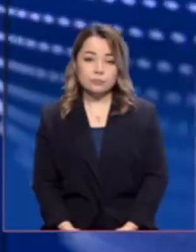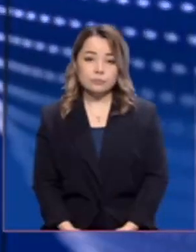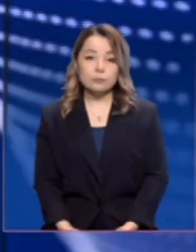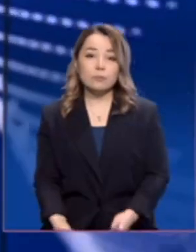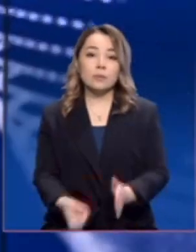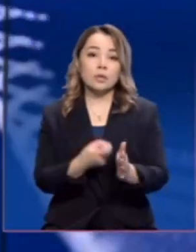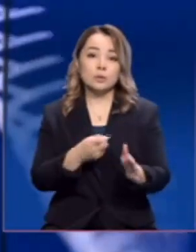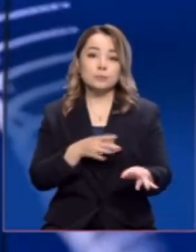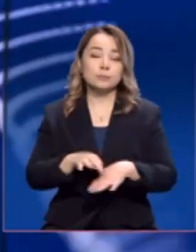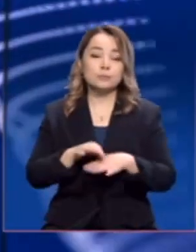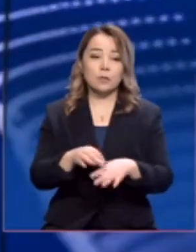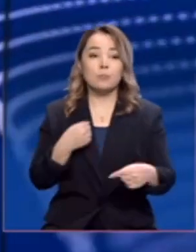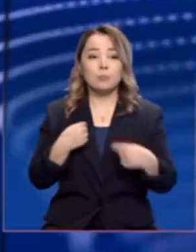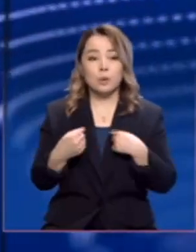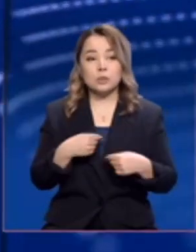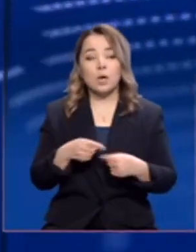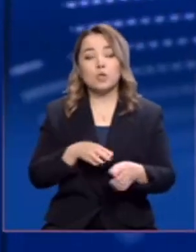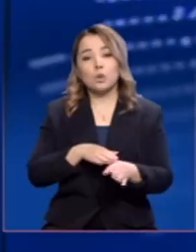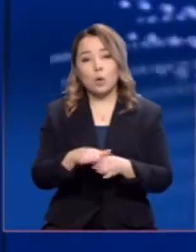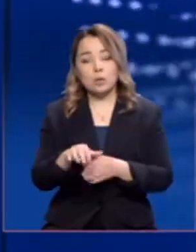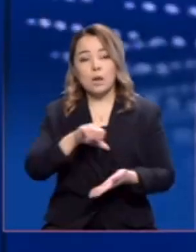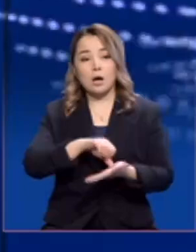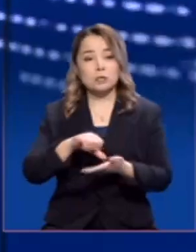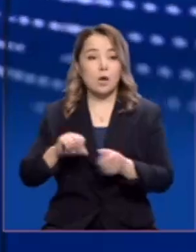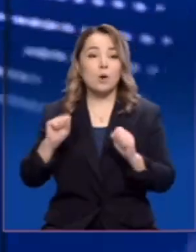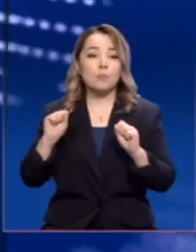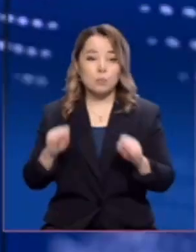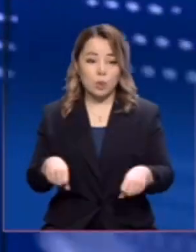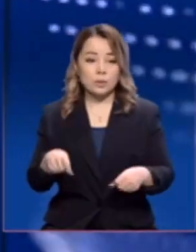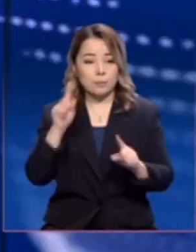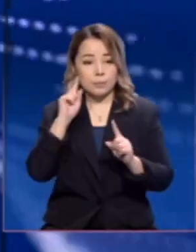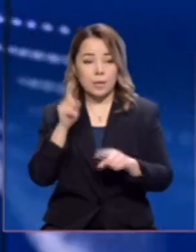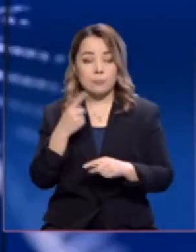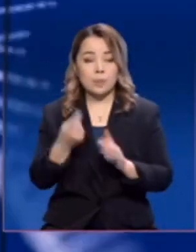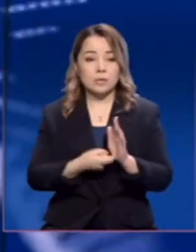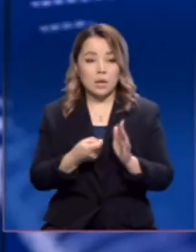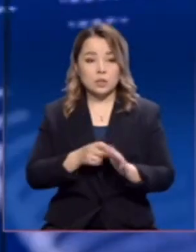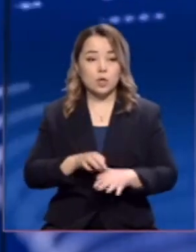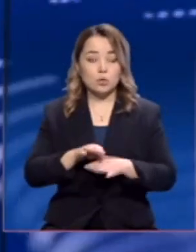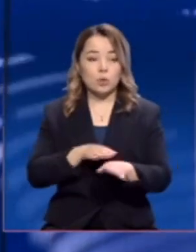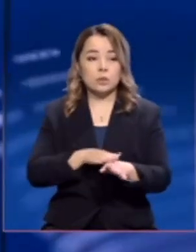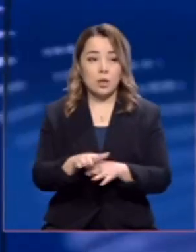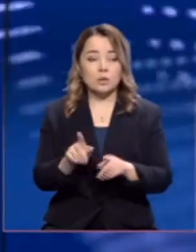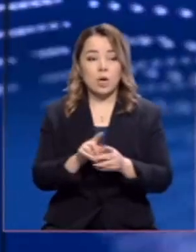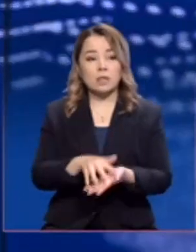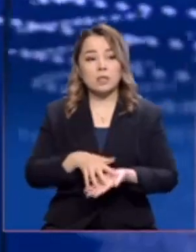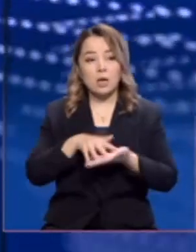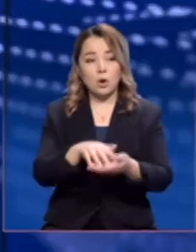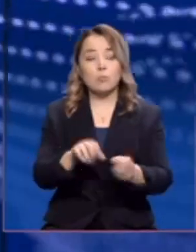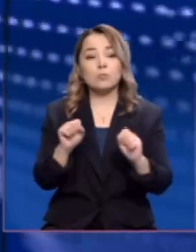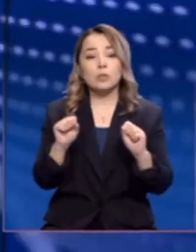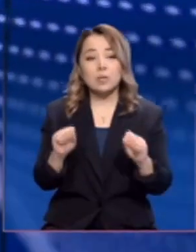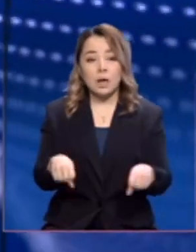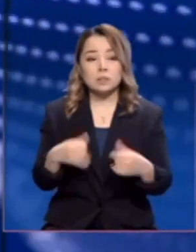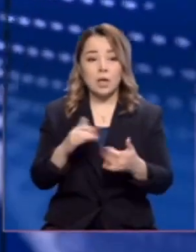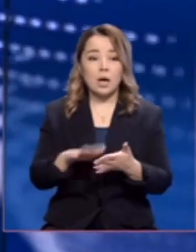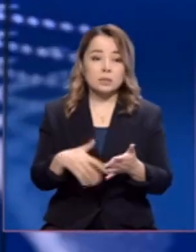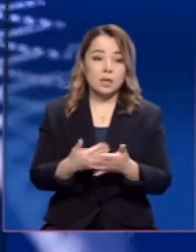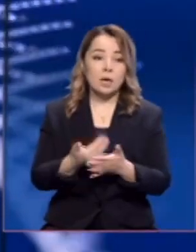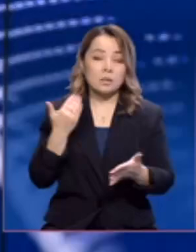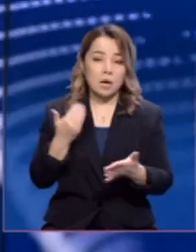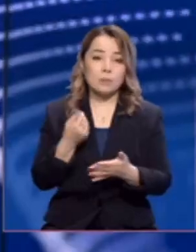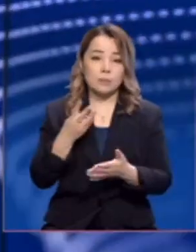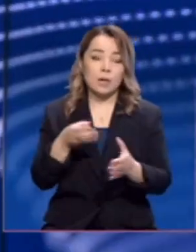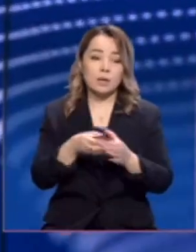Тергеу процесіне жәбірленуші тарап толық қатыса алады, тіпті белгілі бір тергеу әрекеттерін жүргізу туралы өтініш жасай алады. Бұған дейін